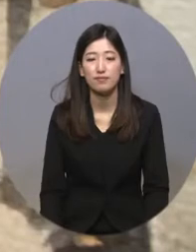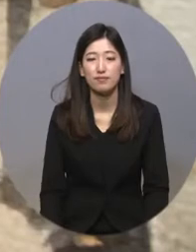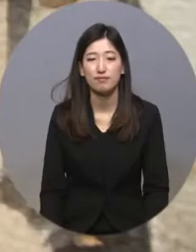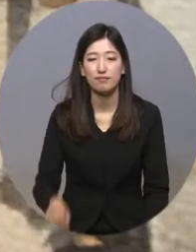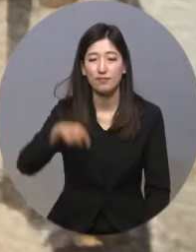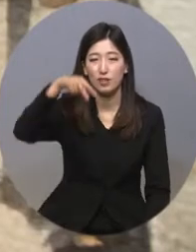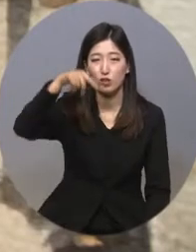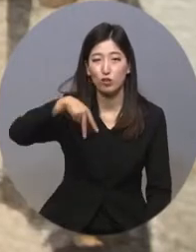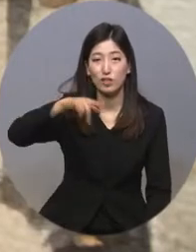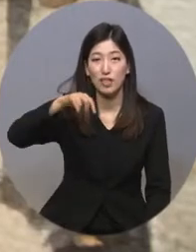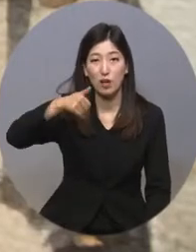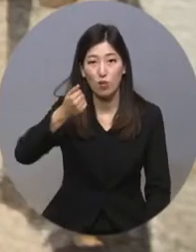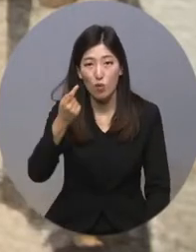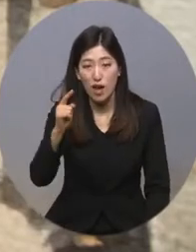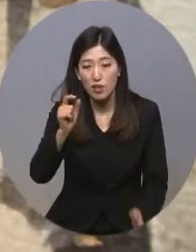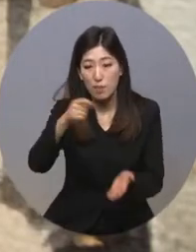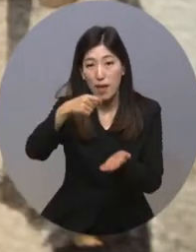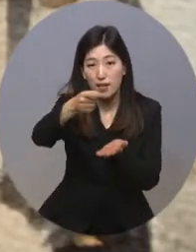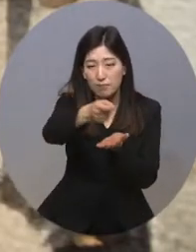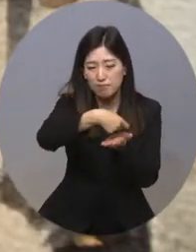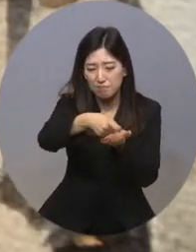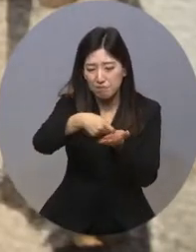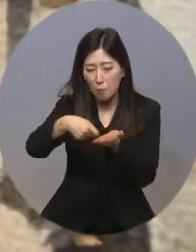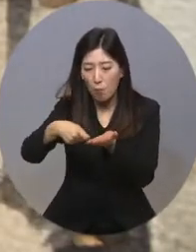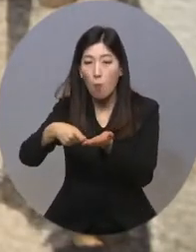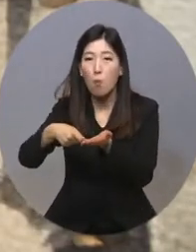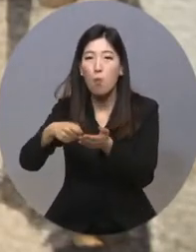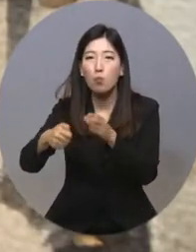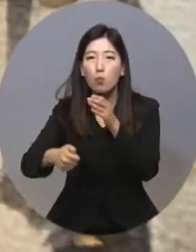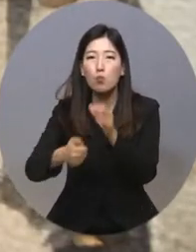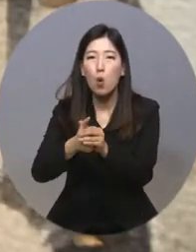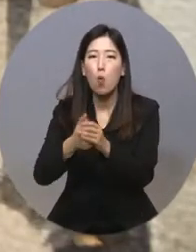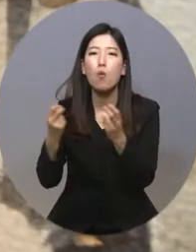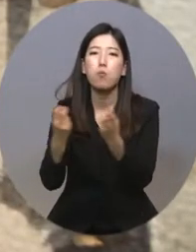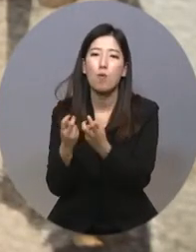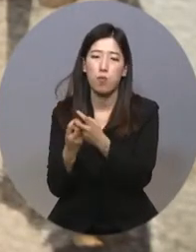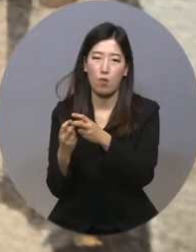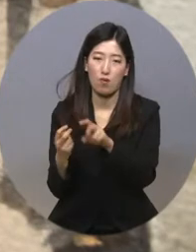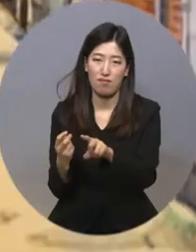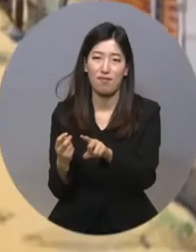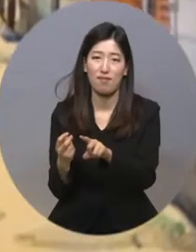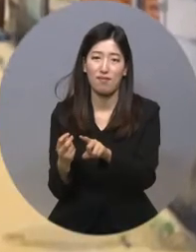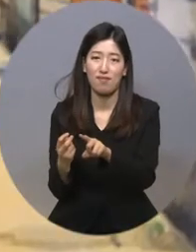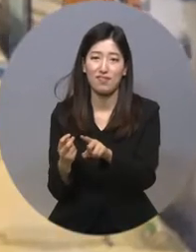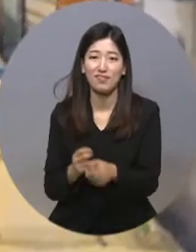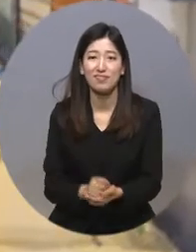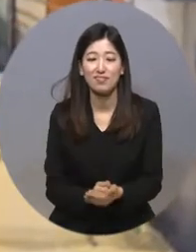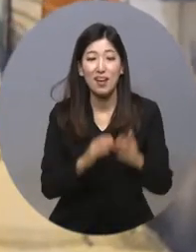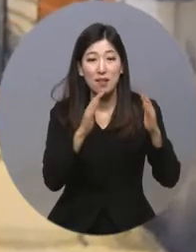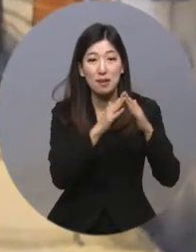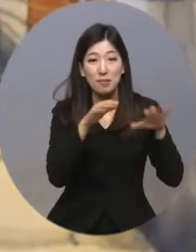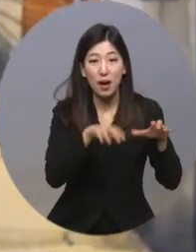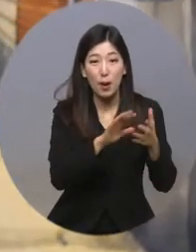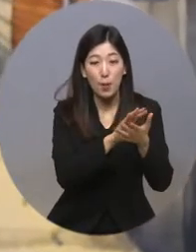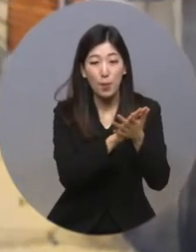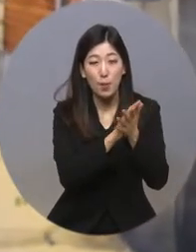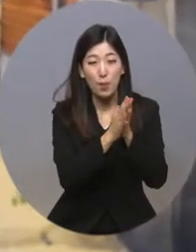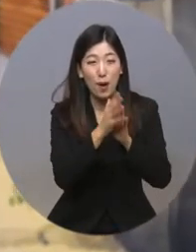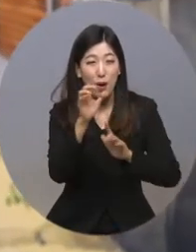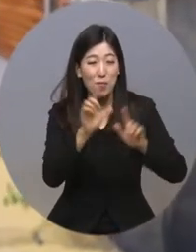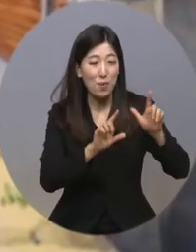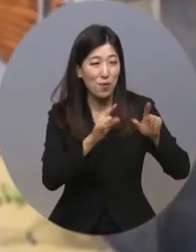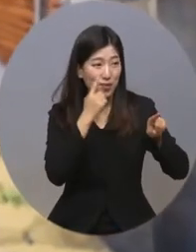수채화, 펜화 등 작가만의 독특한 기법으로 변모에 가는 다양한 마을의 모습을 느낄 수